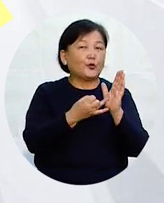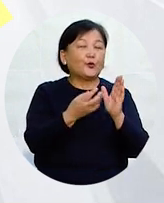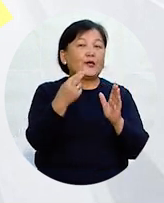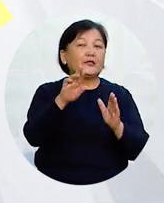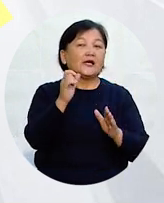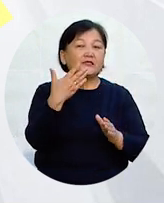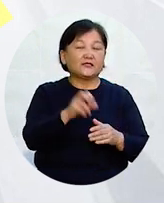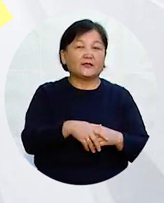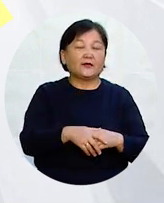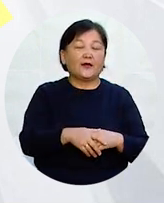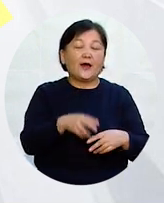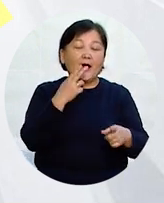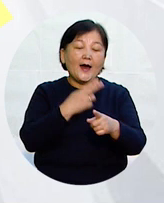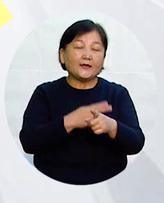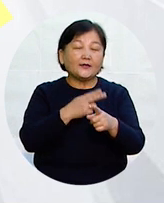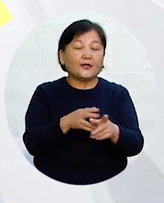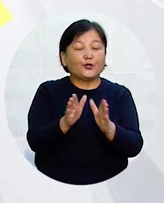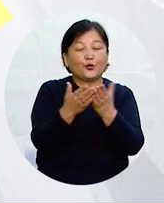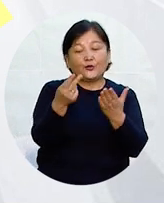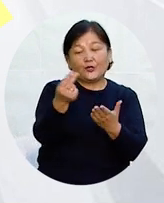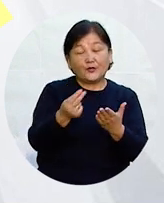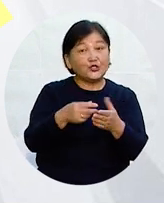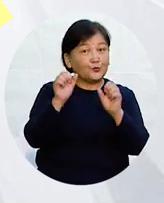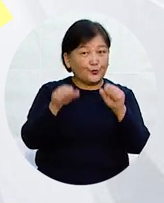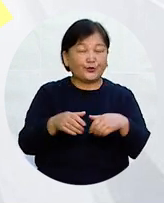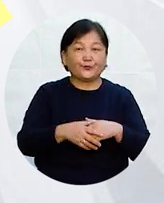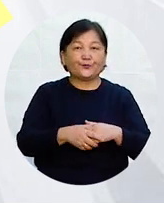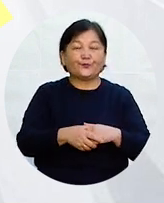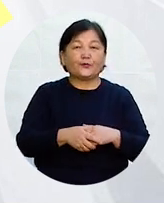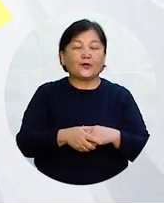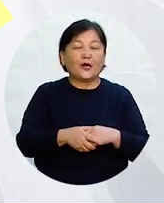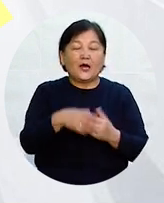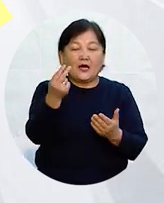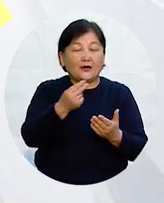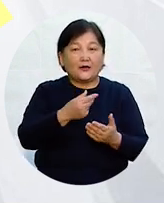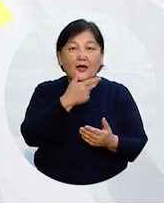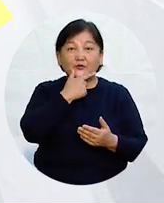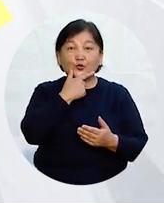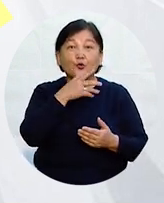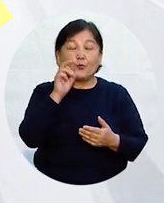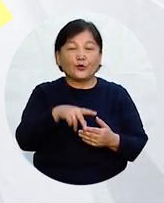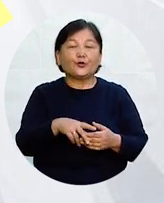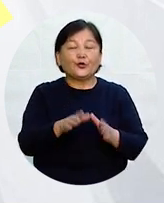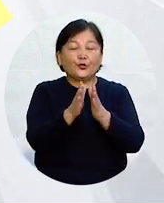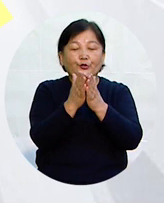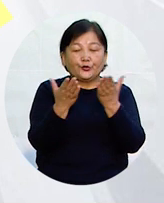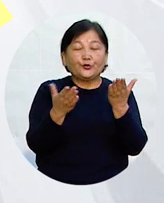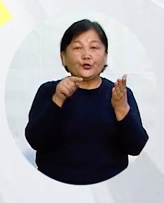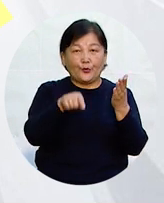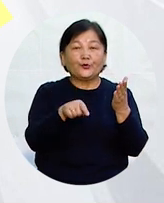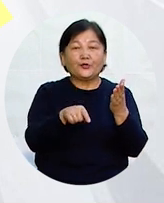болно. Харан дагаар тэмдэглээд явж болно. За бичиж амжихгүй учраас бүгдээрээ номон дээрээ харан дагаар